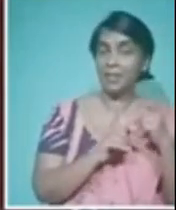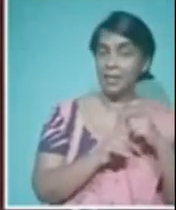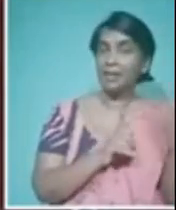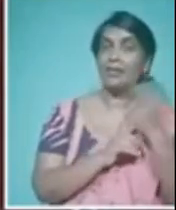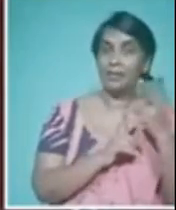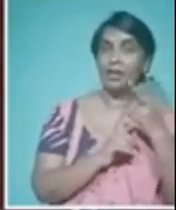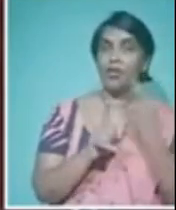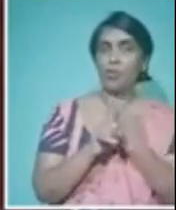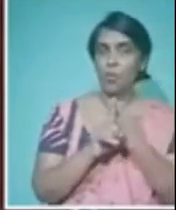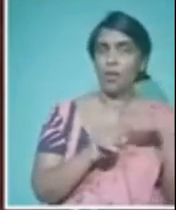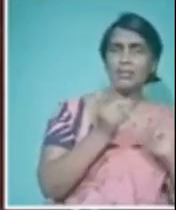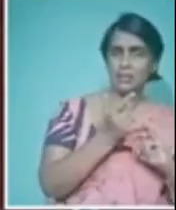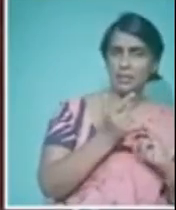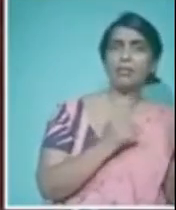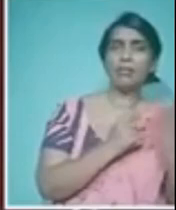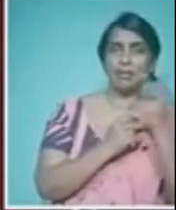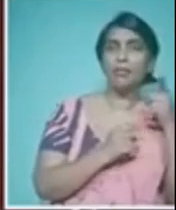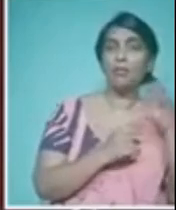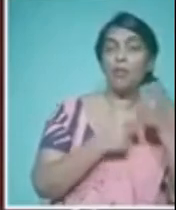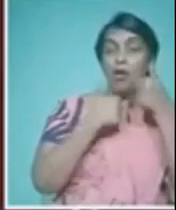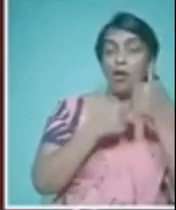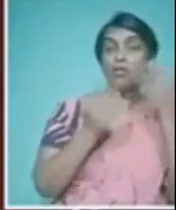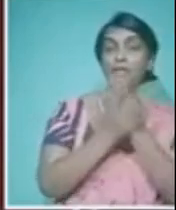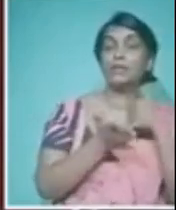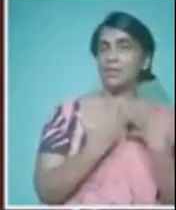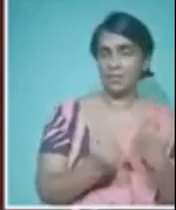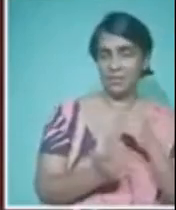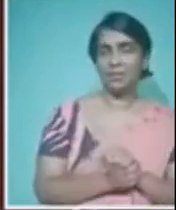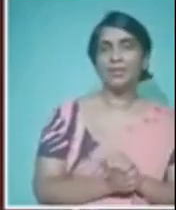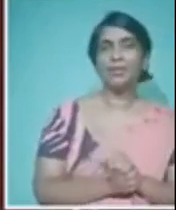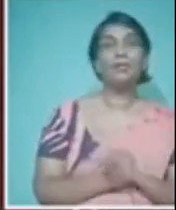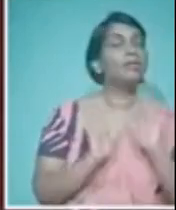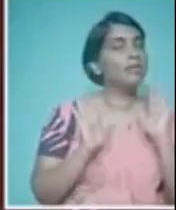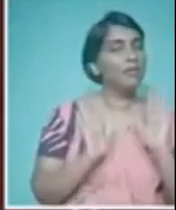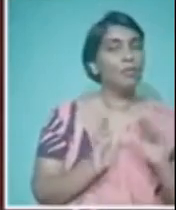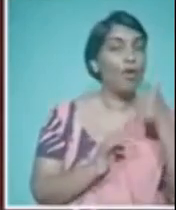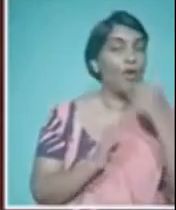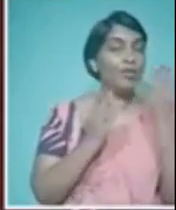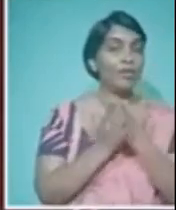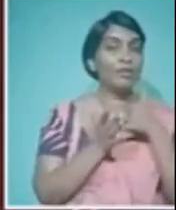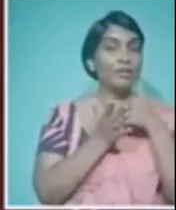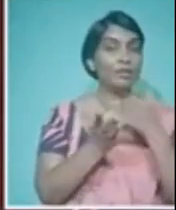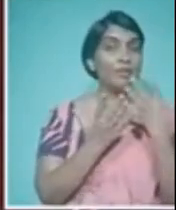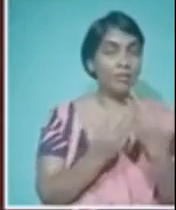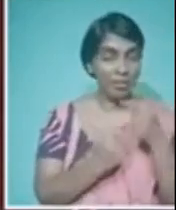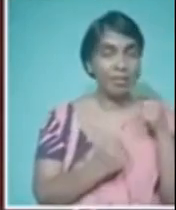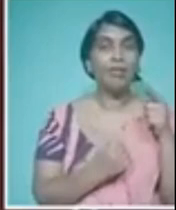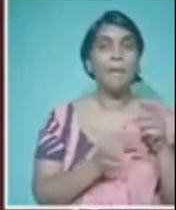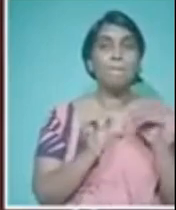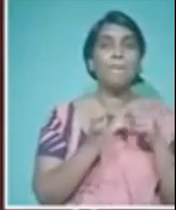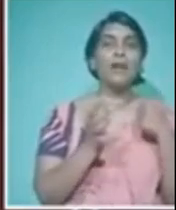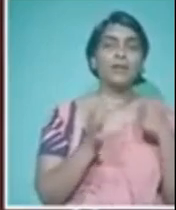උන් දෙදෙනා කුමාර තිරිමාදුර සරත් කොතලාවල උන් දෙදෙනාට හොඳම නළුවා සම්මානය හම්බුණා නමුත් හොඳම නළුවා සම්මානය හම්බෙන්න ගියේ